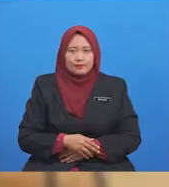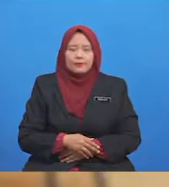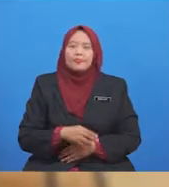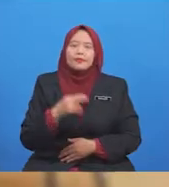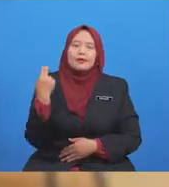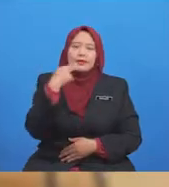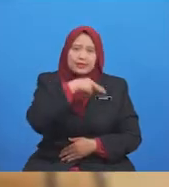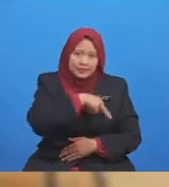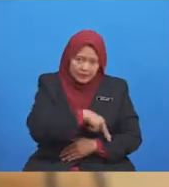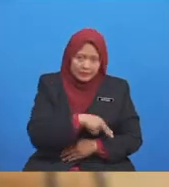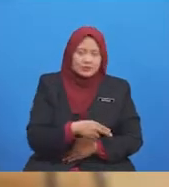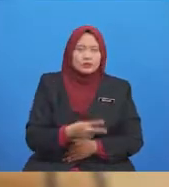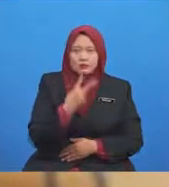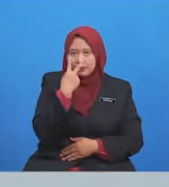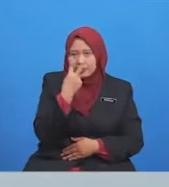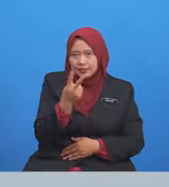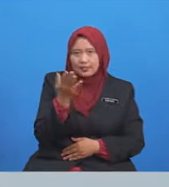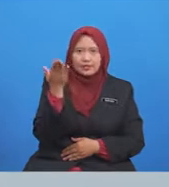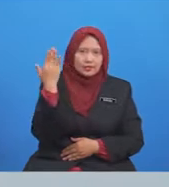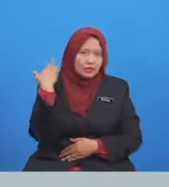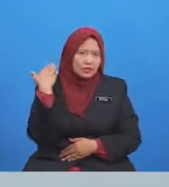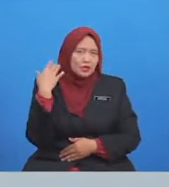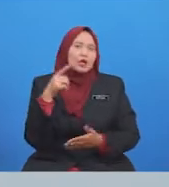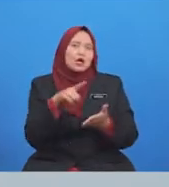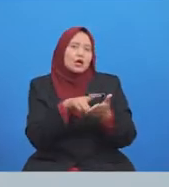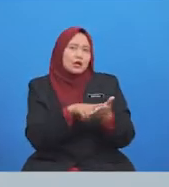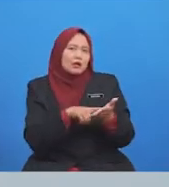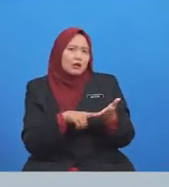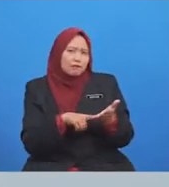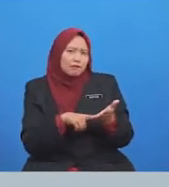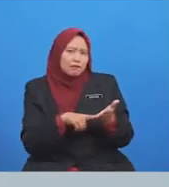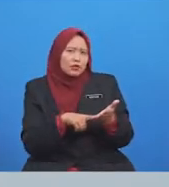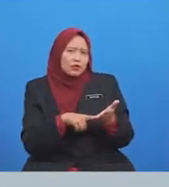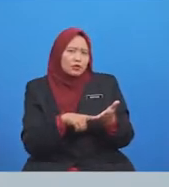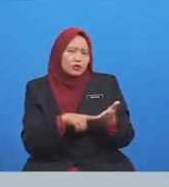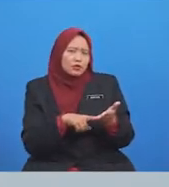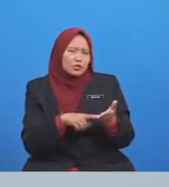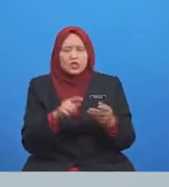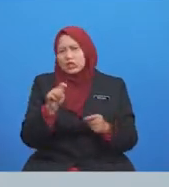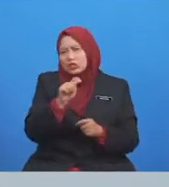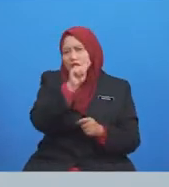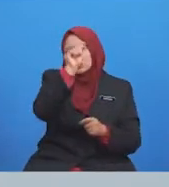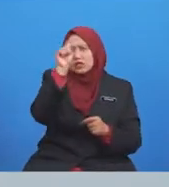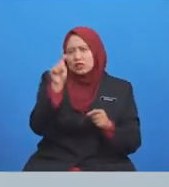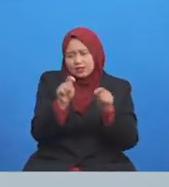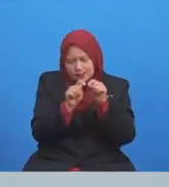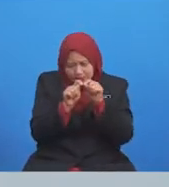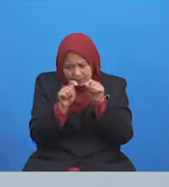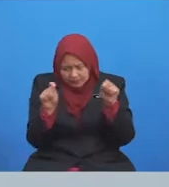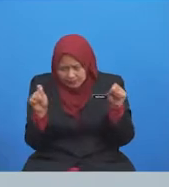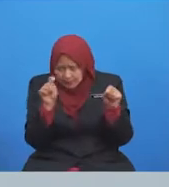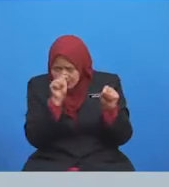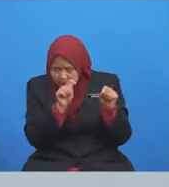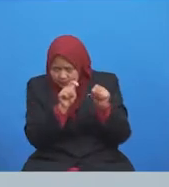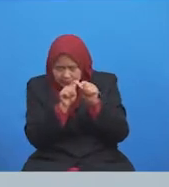Hasil pemerhatian anda tadi, apakah yang anda faham mengenai tangen kepada sebuah